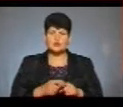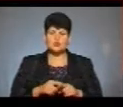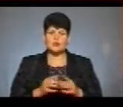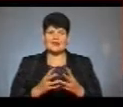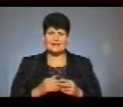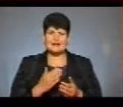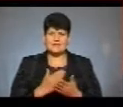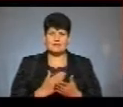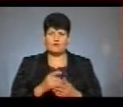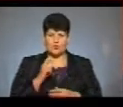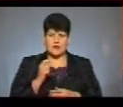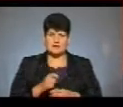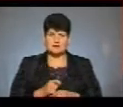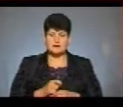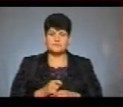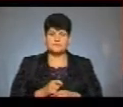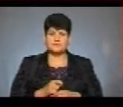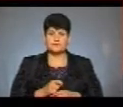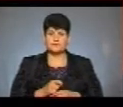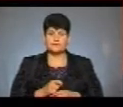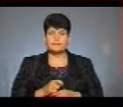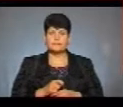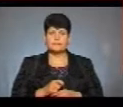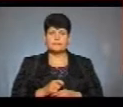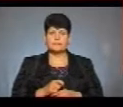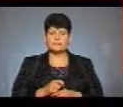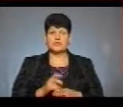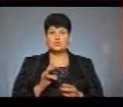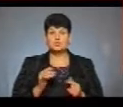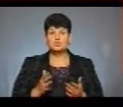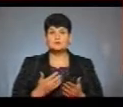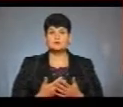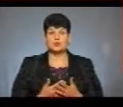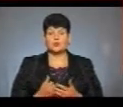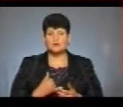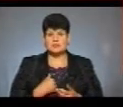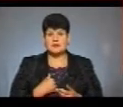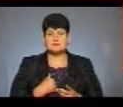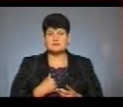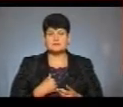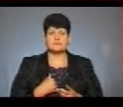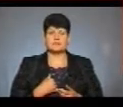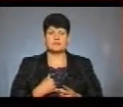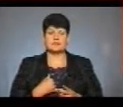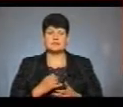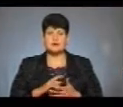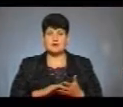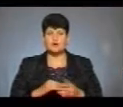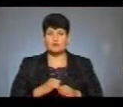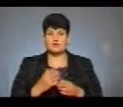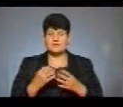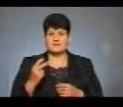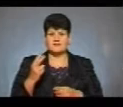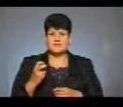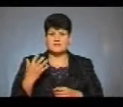зараз діє в Україні? Ну, скажімо, в нас тривалість, у нас робочих днів, якщо мені не зраджує пам'ять, 252.